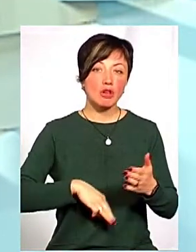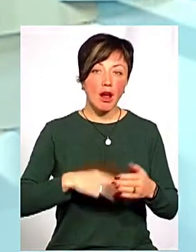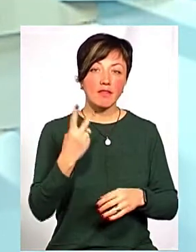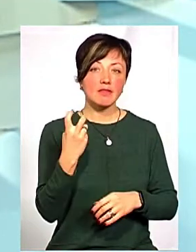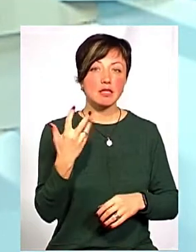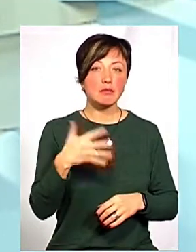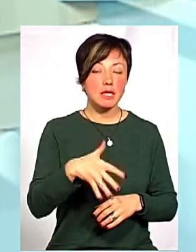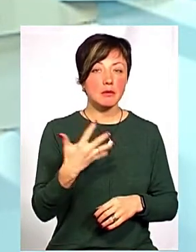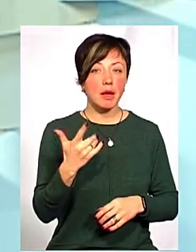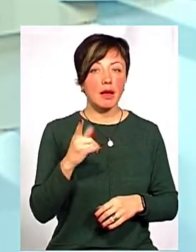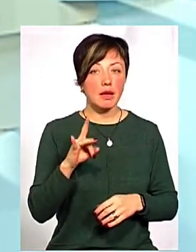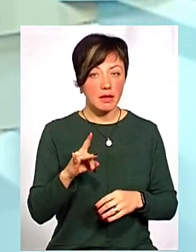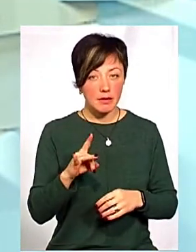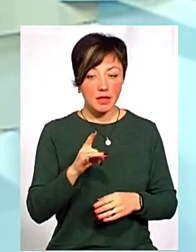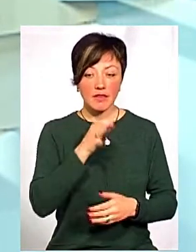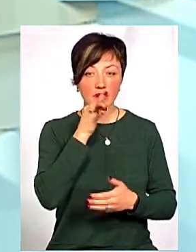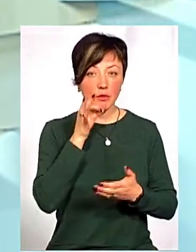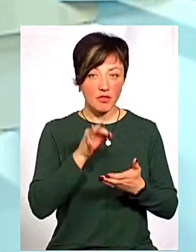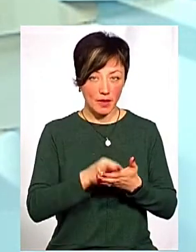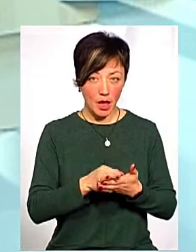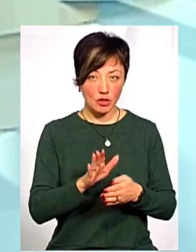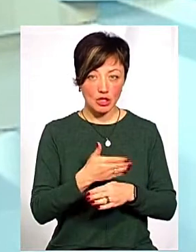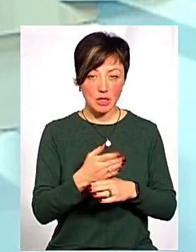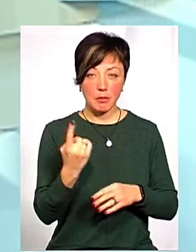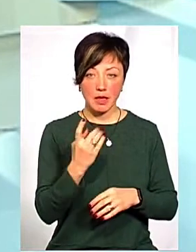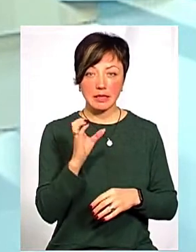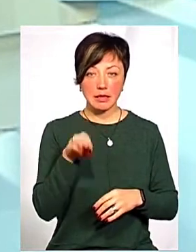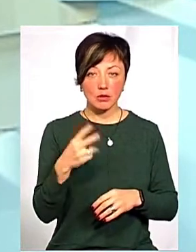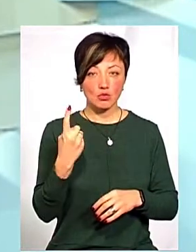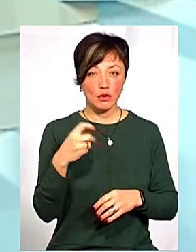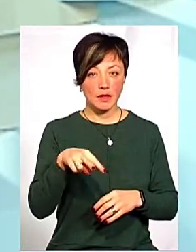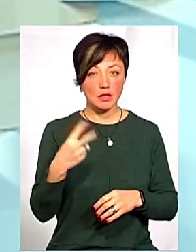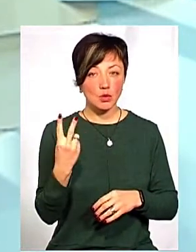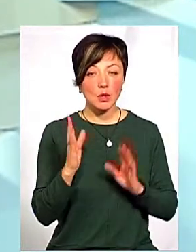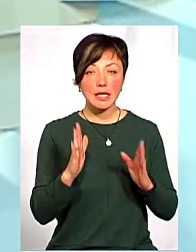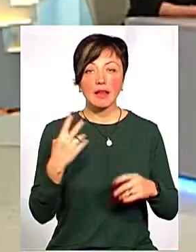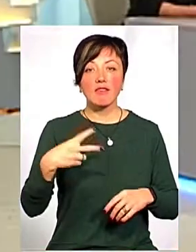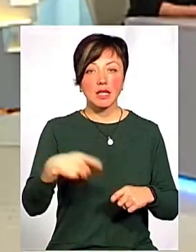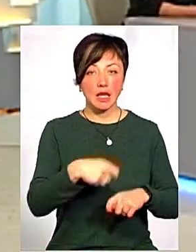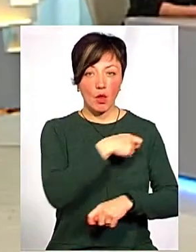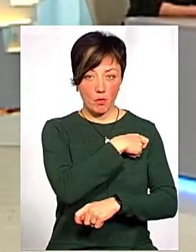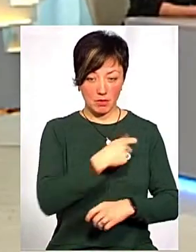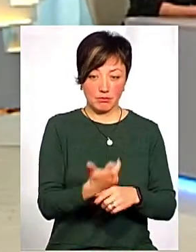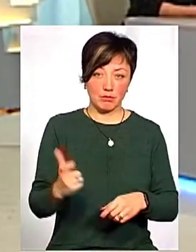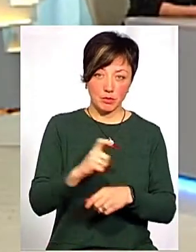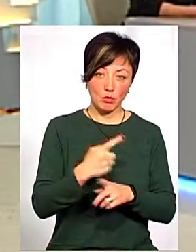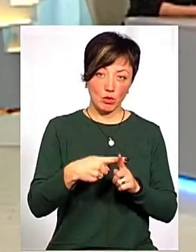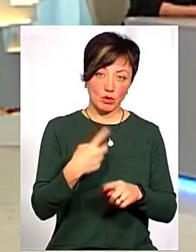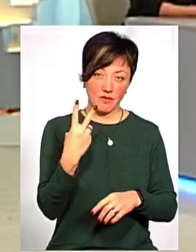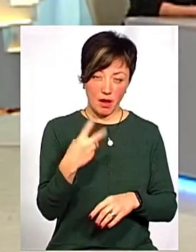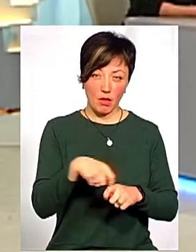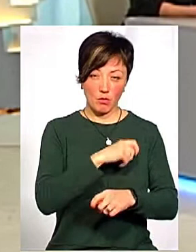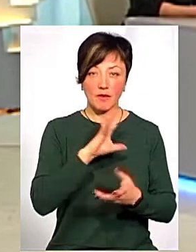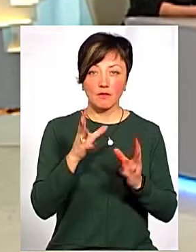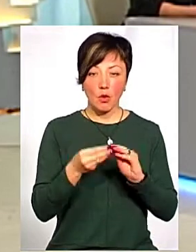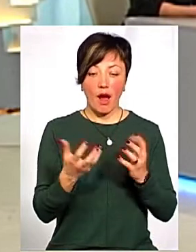розмірі 255 грн. Тобто відповідальність за частиною першої статті 122 передбачена на 20 км на годину, плюс похибка 2 км,